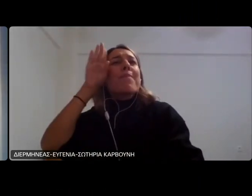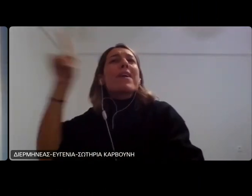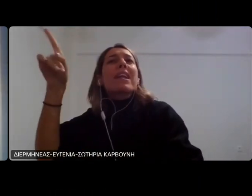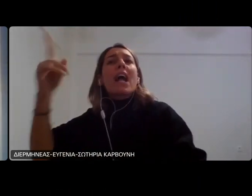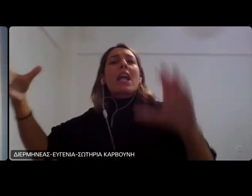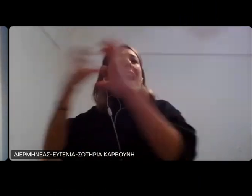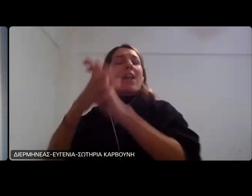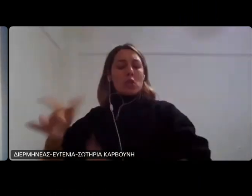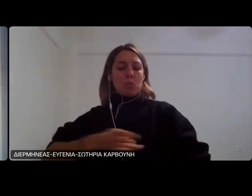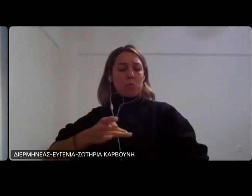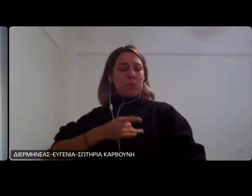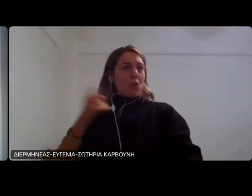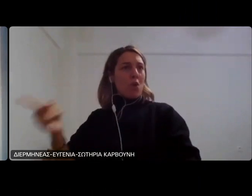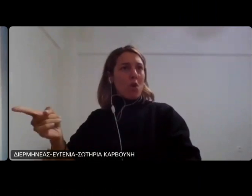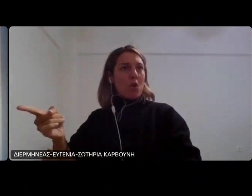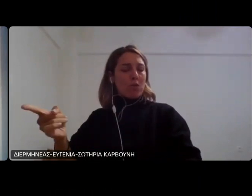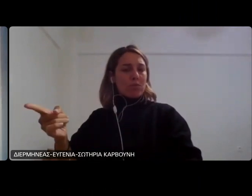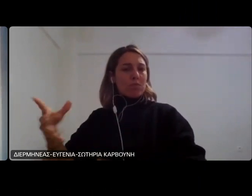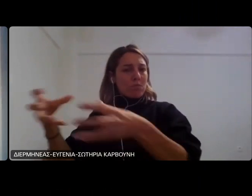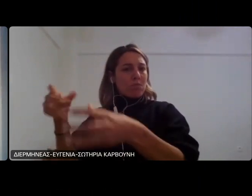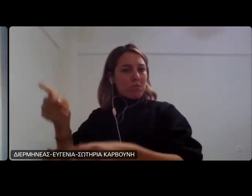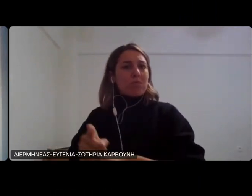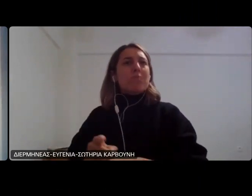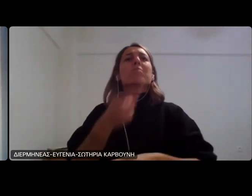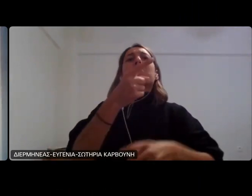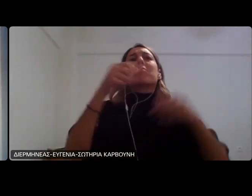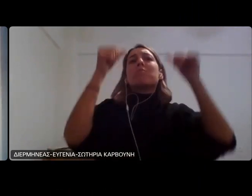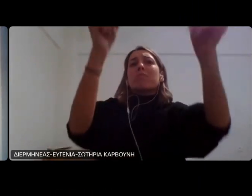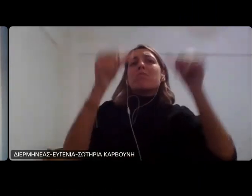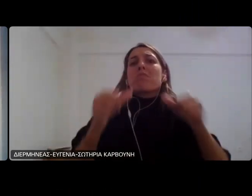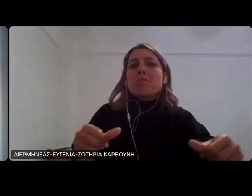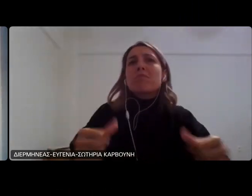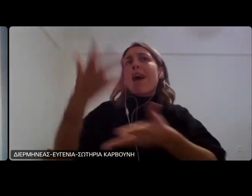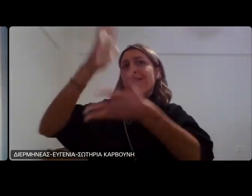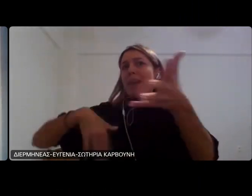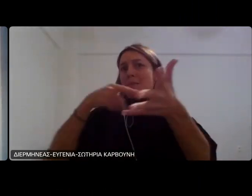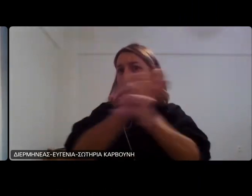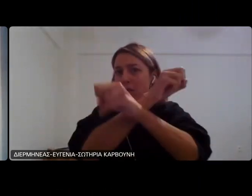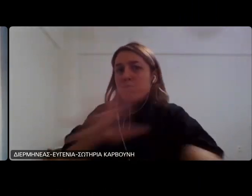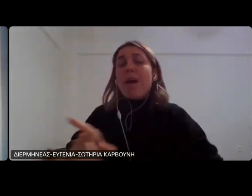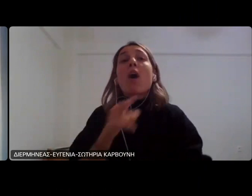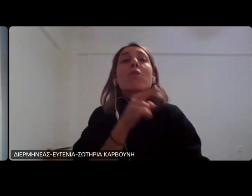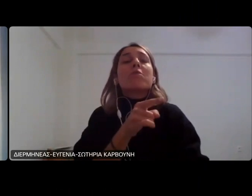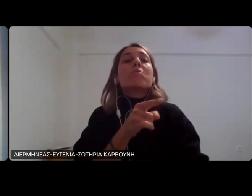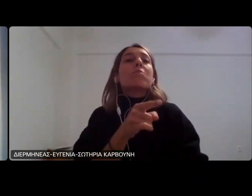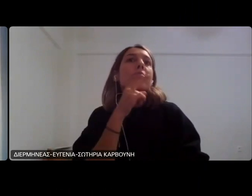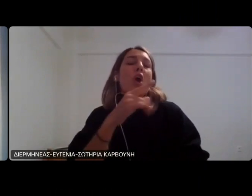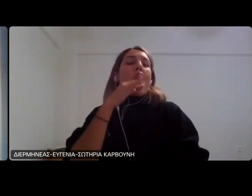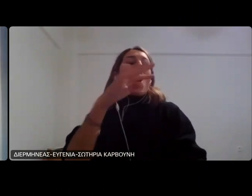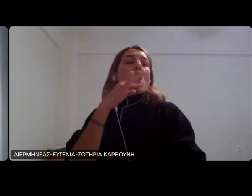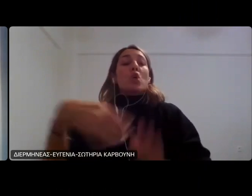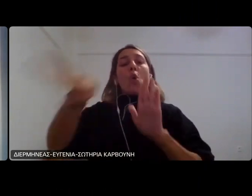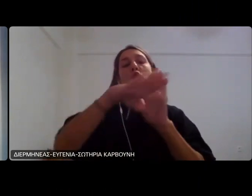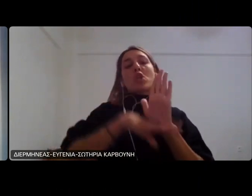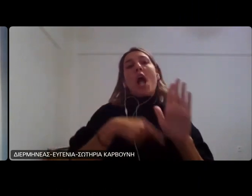Ψυχολόγων, σε δημοσιεύσεις οι ευρύτερα κείμενά τους απορρίπτουν παραδοσιακούς γλωσσικούς